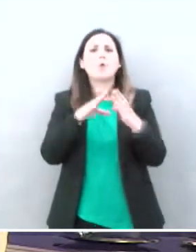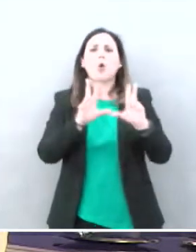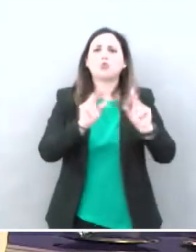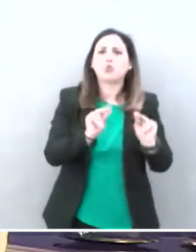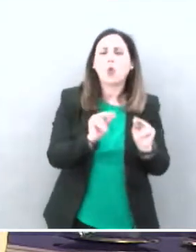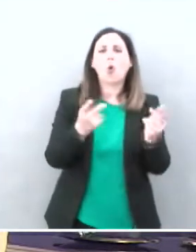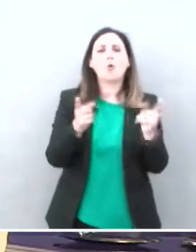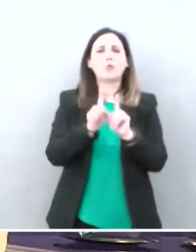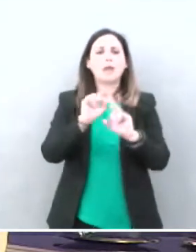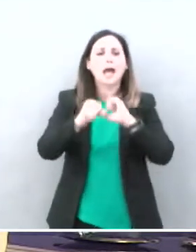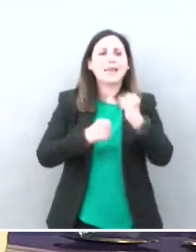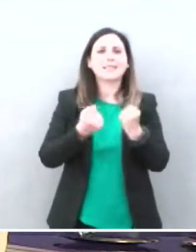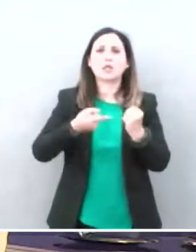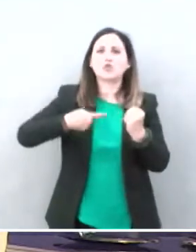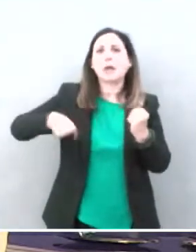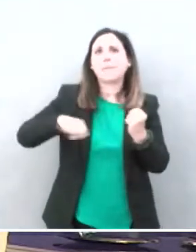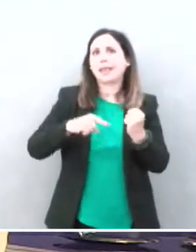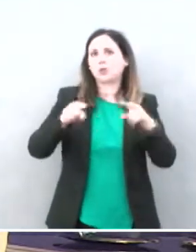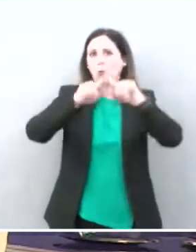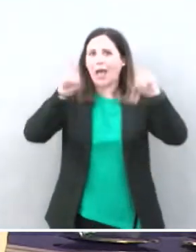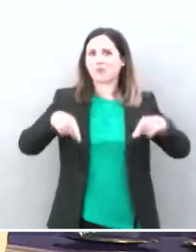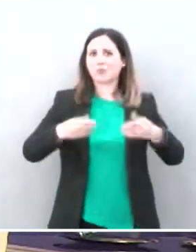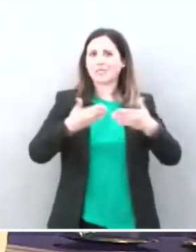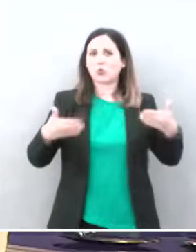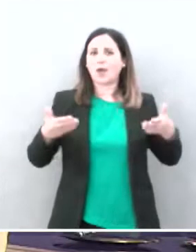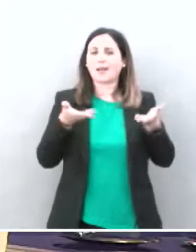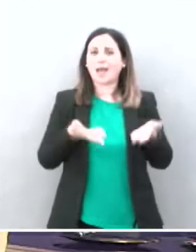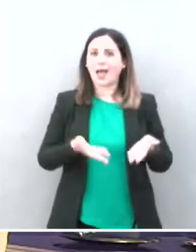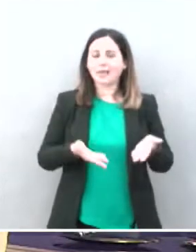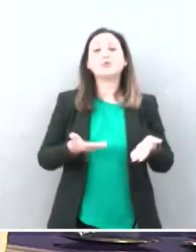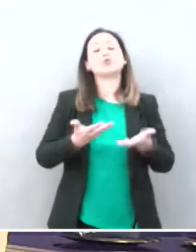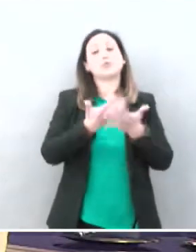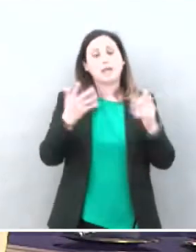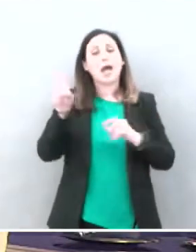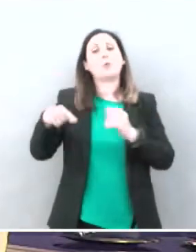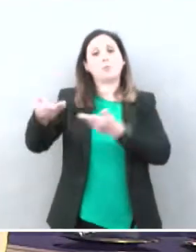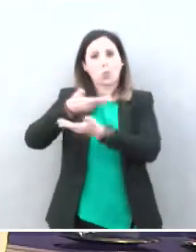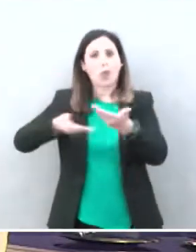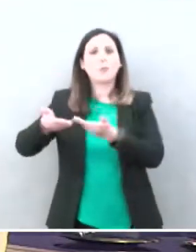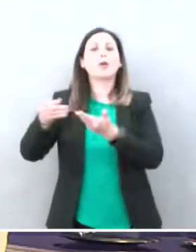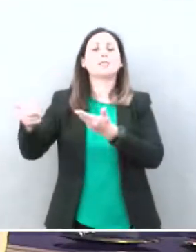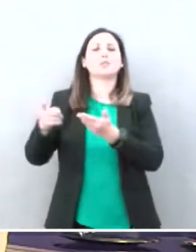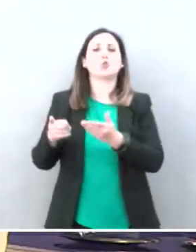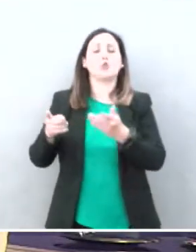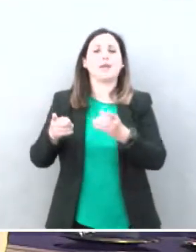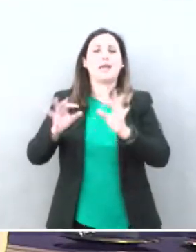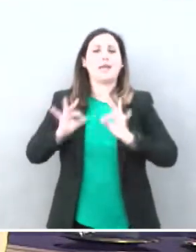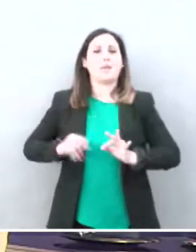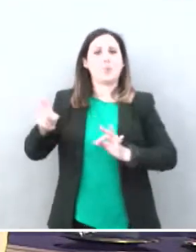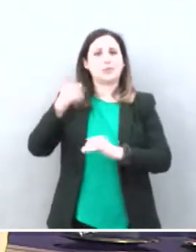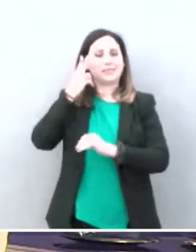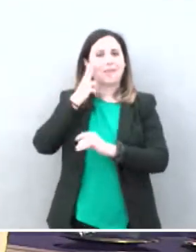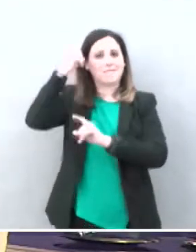postura, se vogliamo, dell'agenzia oggi, ovviamente anche della Guardia di Finanza. Ma dall'altro lato c'è